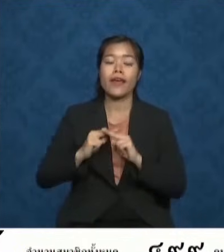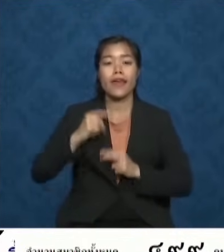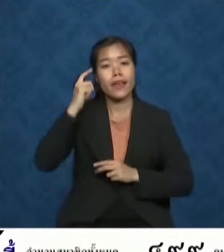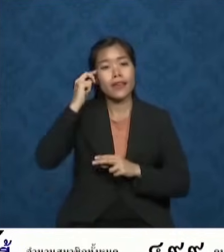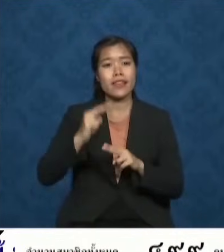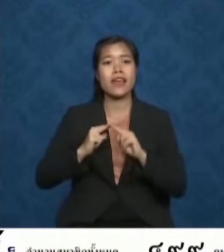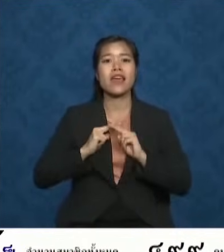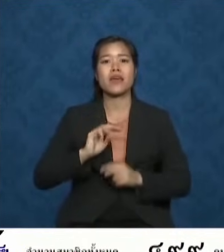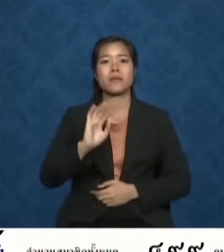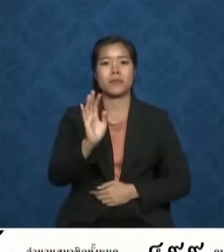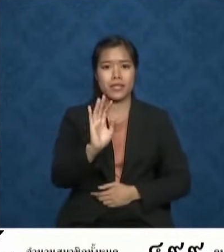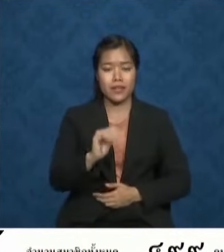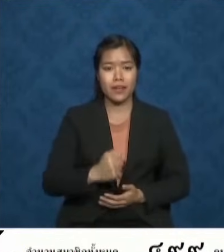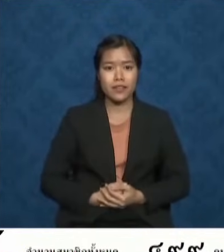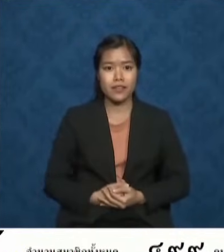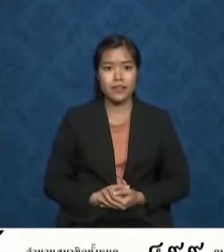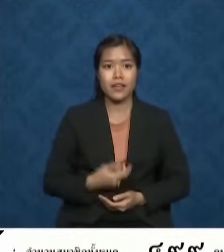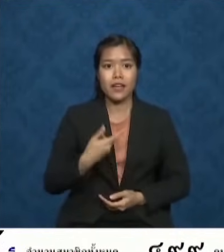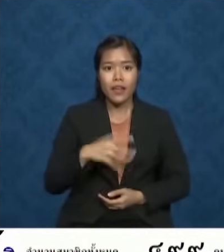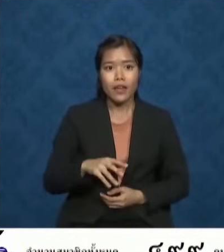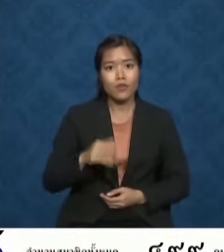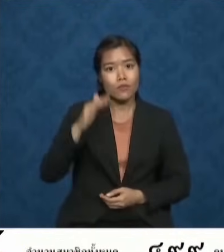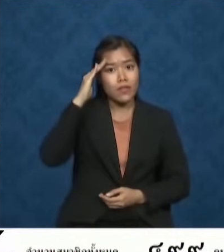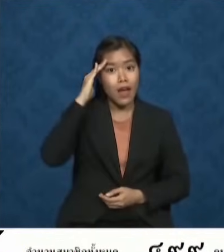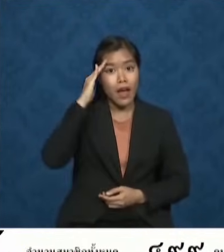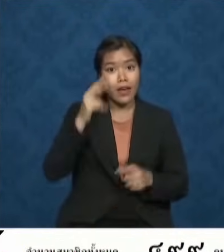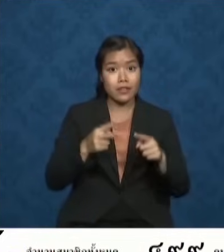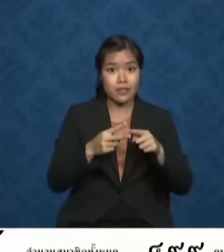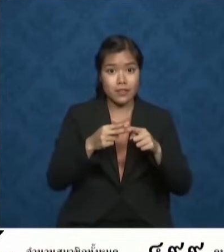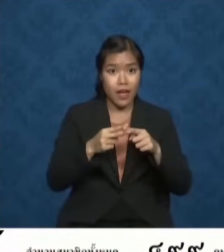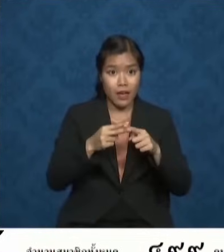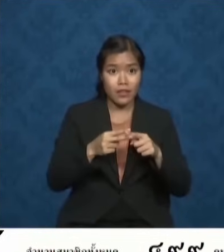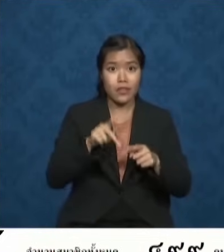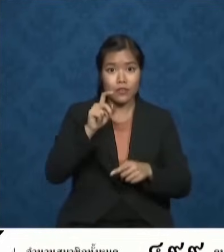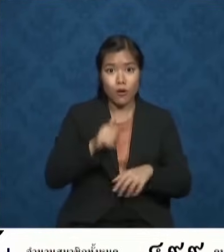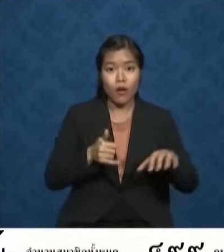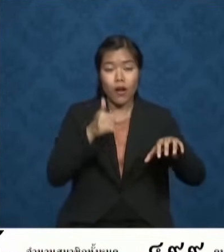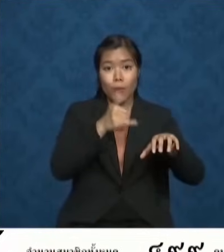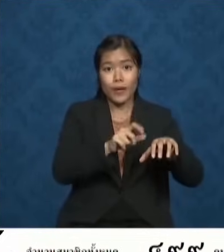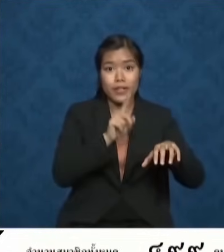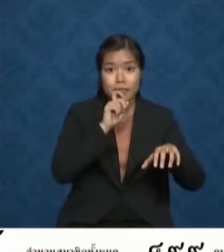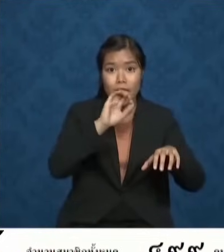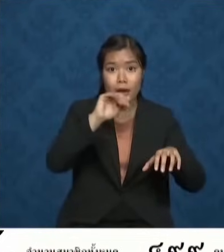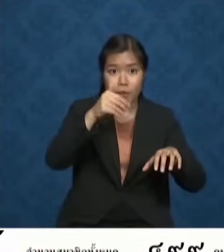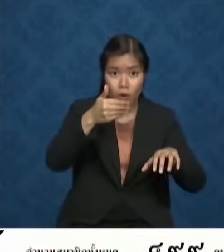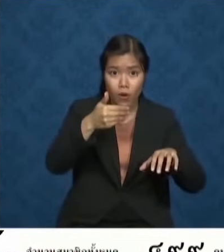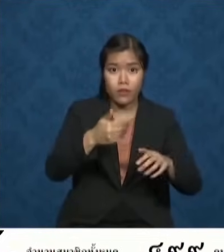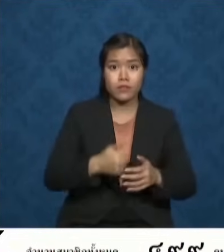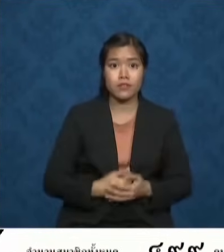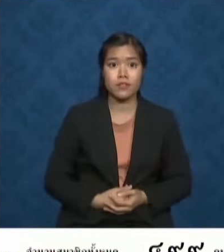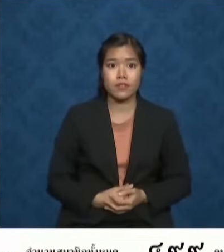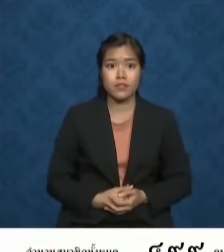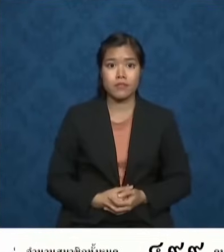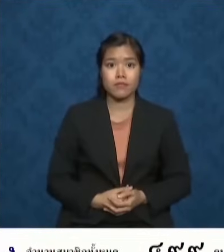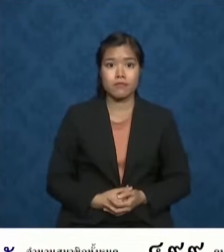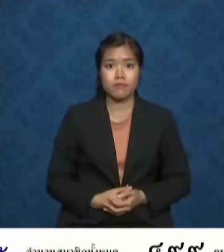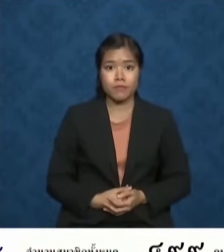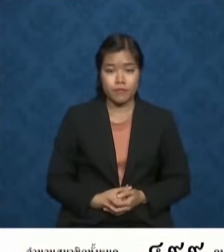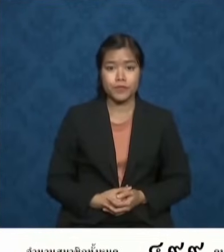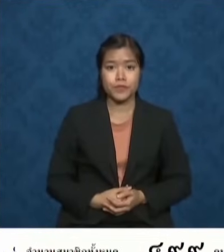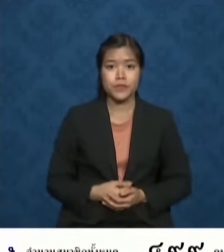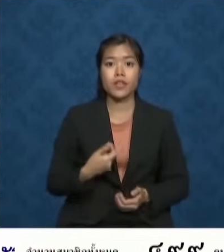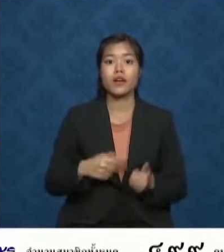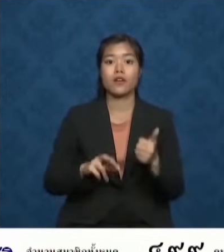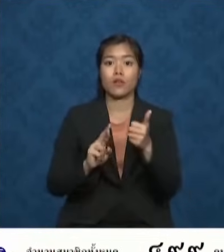ล้วกรณีที่ท่านบอกว่าทหารพัฒนาเนี่ยนะครับจะต้องไปถามก่อนท่านพิจารณ์นะครับรองหัวหน้าพรรคก้าวไกล